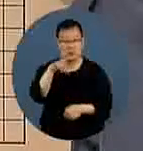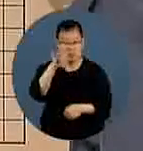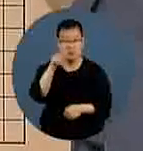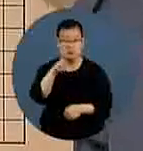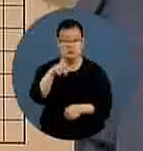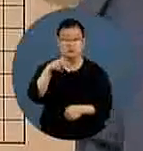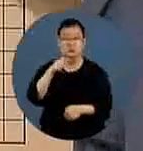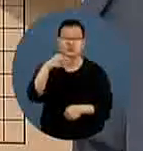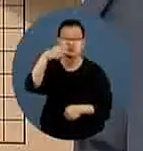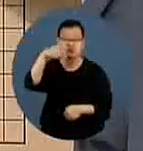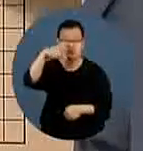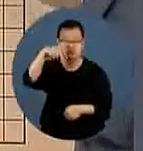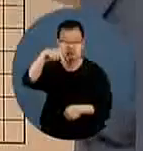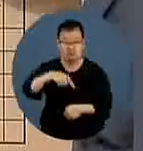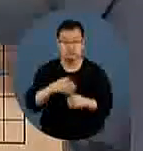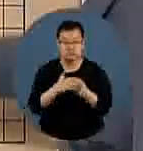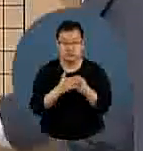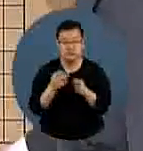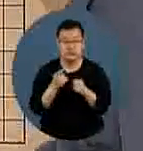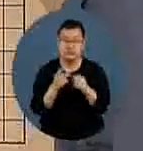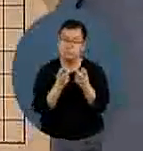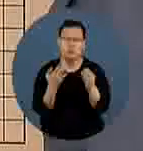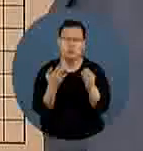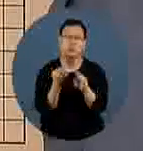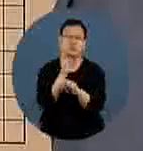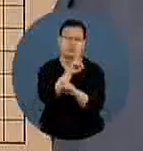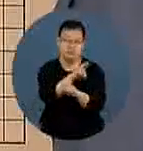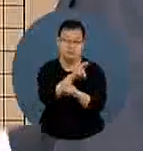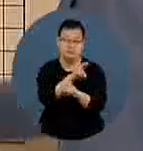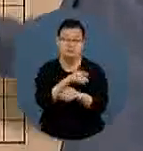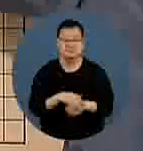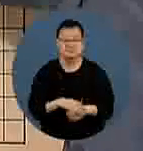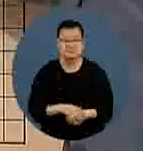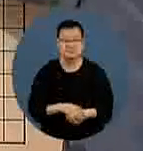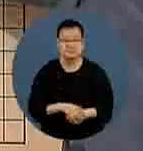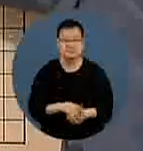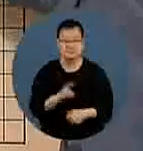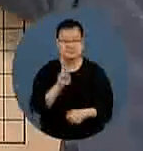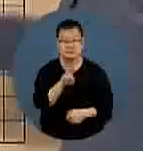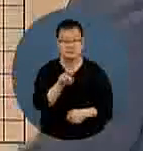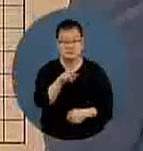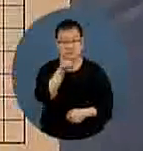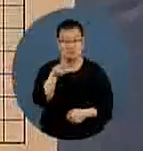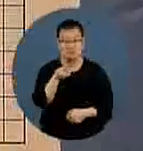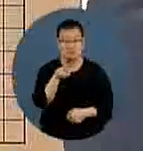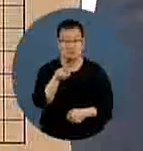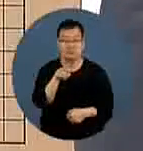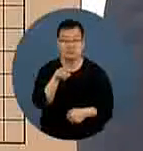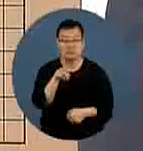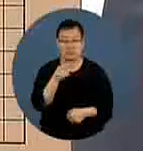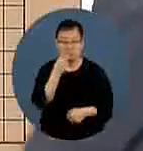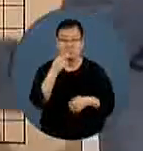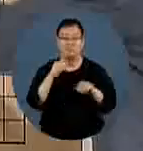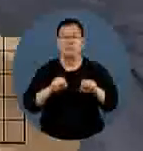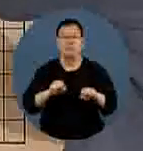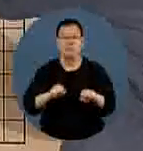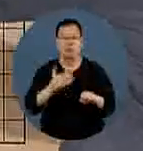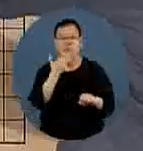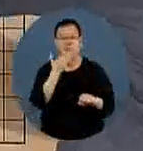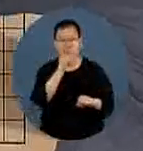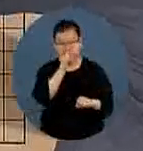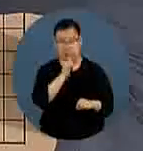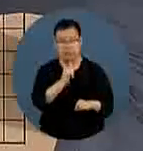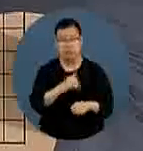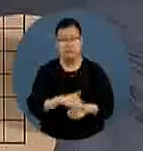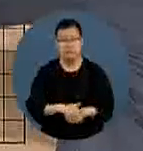선수죠. 네. 막히는 게 선수니까 뛰는 정도인데, 뭐 예를 들어서 이렇게만 잡아도 네. 훌륭하게 살아있죠. 네, 이렇게 좀